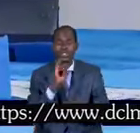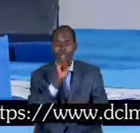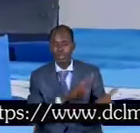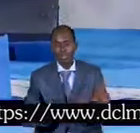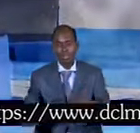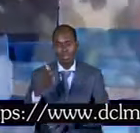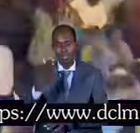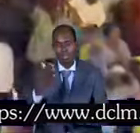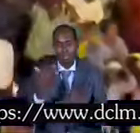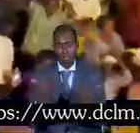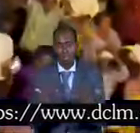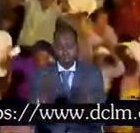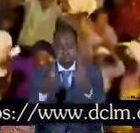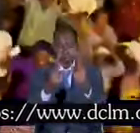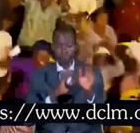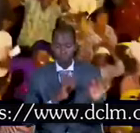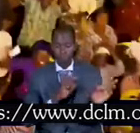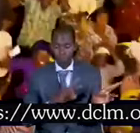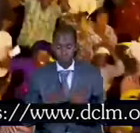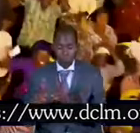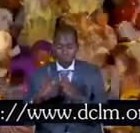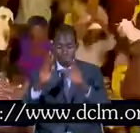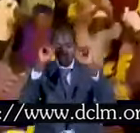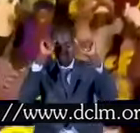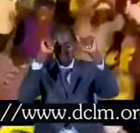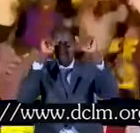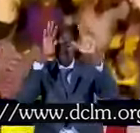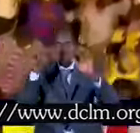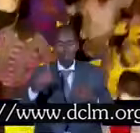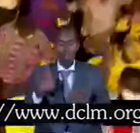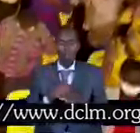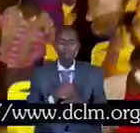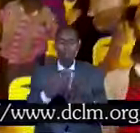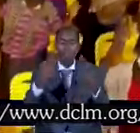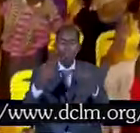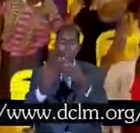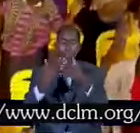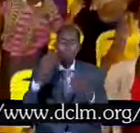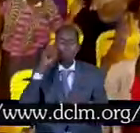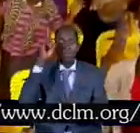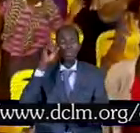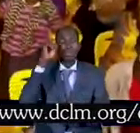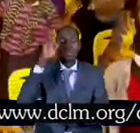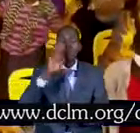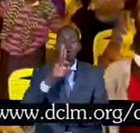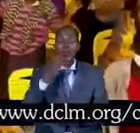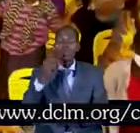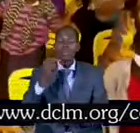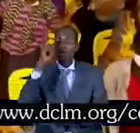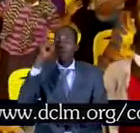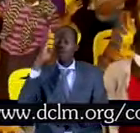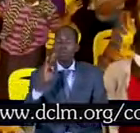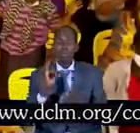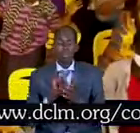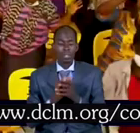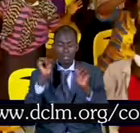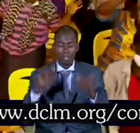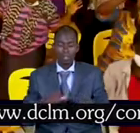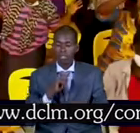Nna anyị na-abịakwute gị, gị onwe gị bụ Chineke nke na-adịghị eme atụ